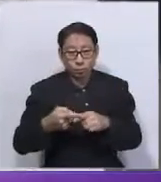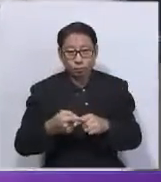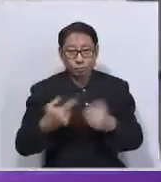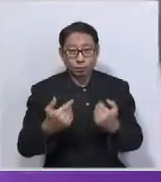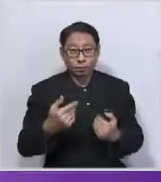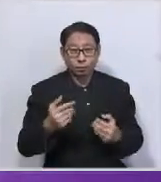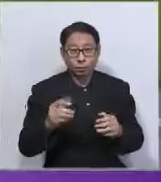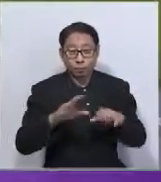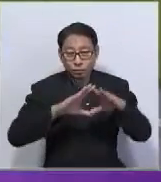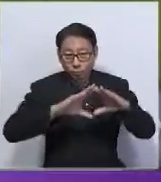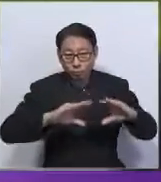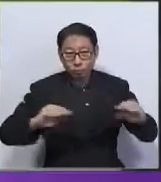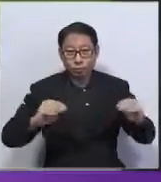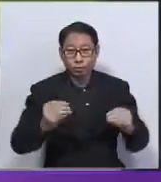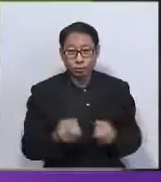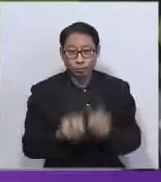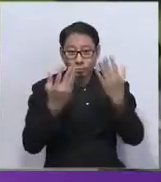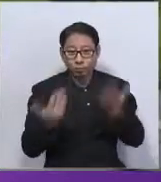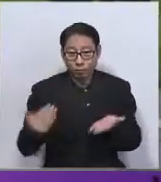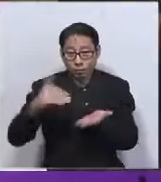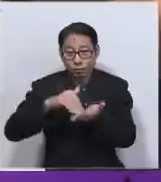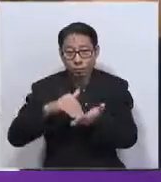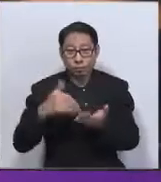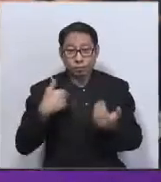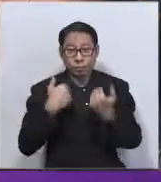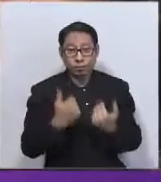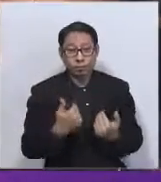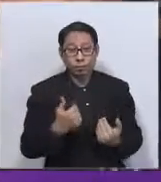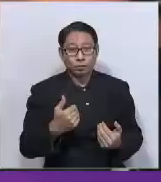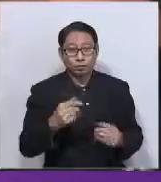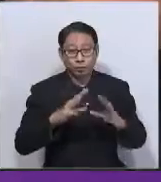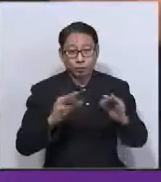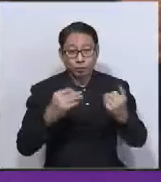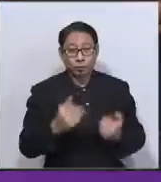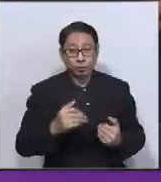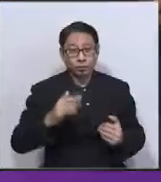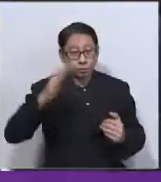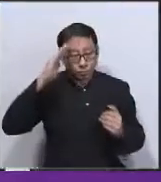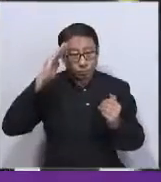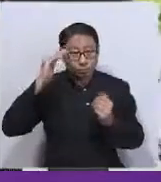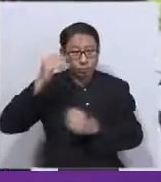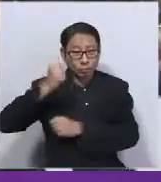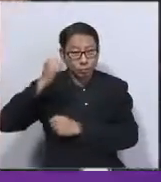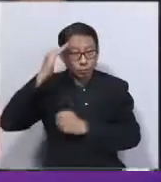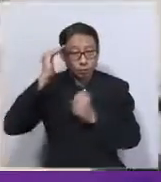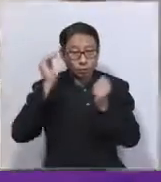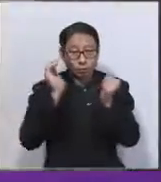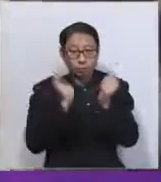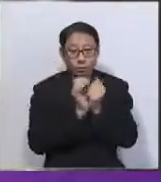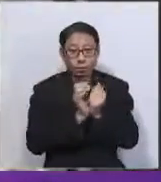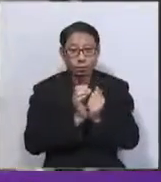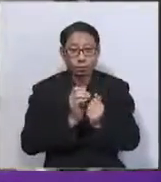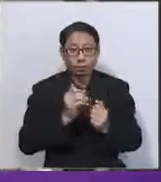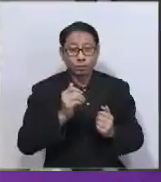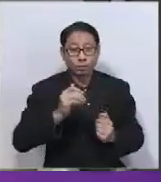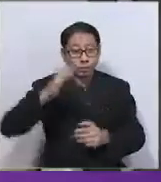ที่เคลียร์พื้นที่ก็เกิดเหตุระเบิดขึ้นอีก1ครั้งเหตุการณ์ที่เกิดขึ้นทำให้เจ้าหน้าที่เสียชีวิต2นายคือ10ตรีธเนศพุทโ